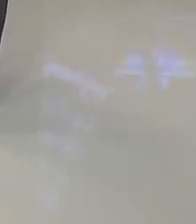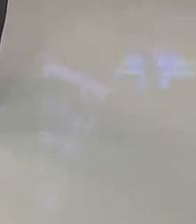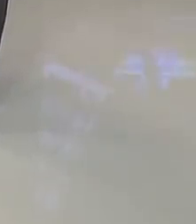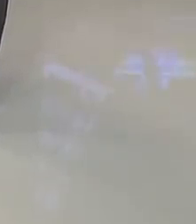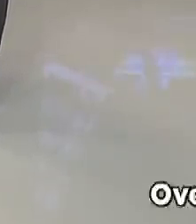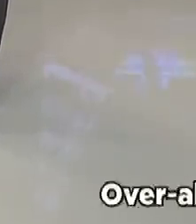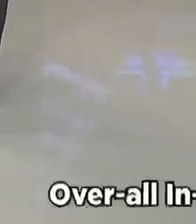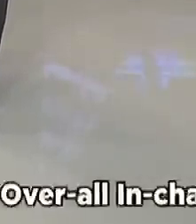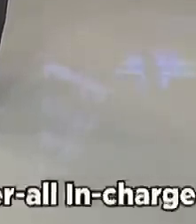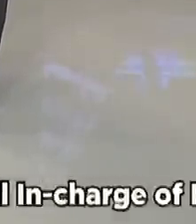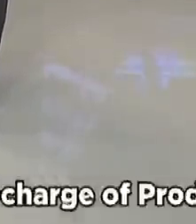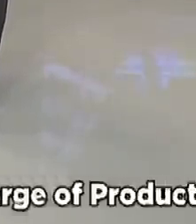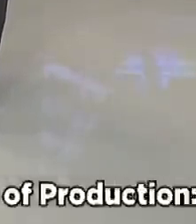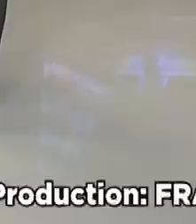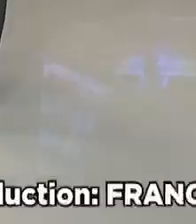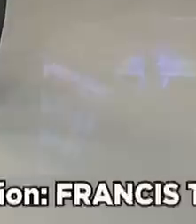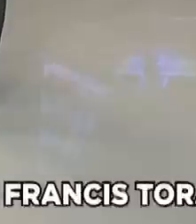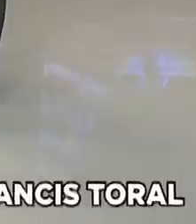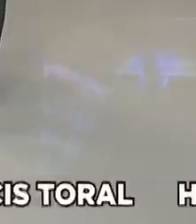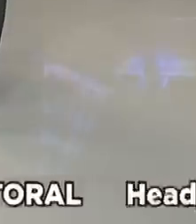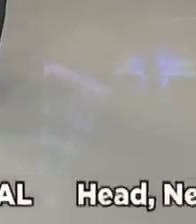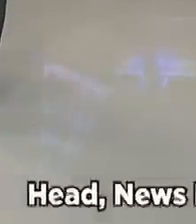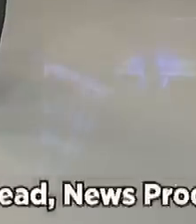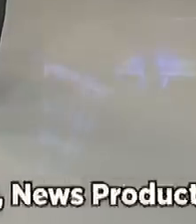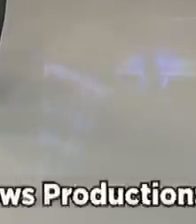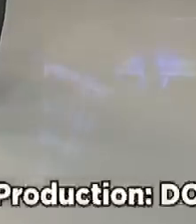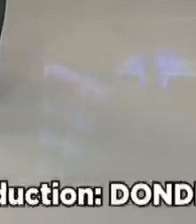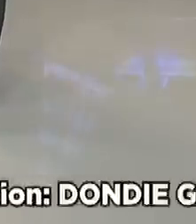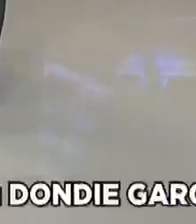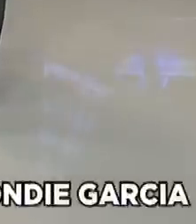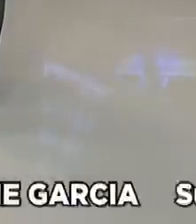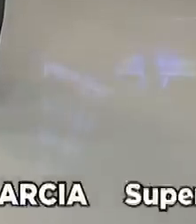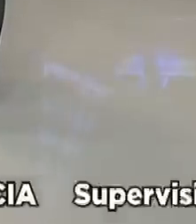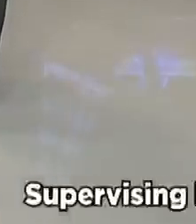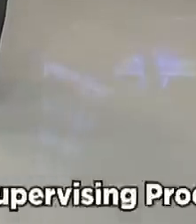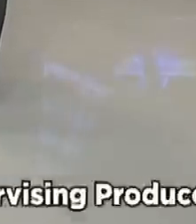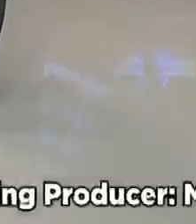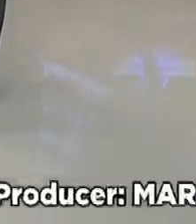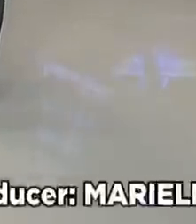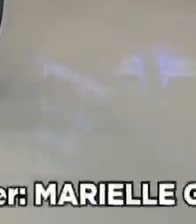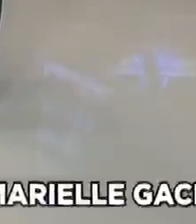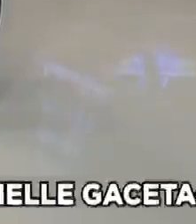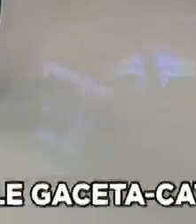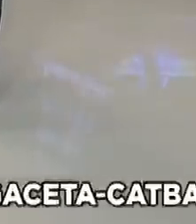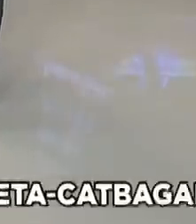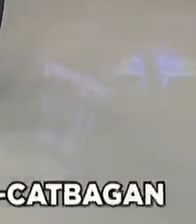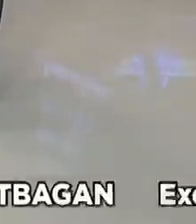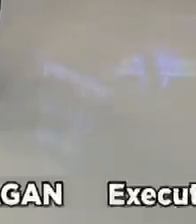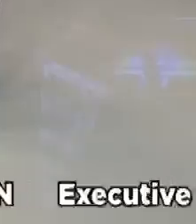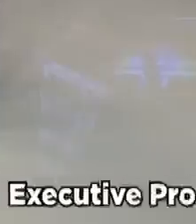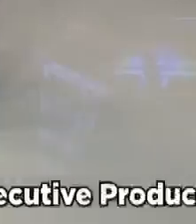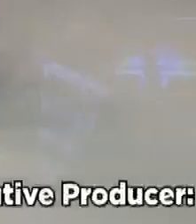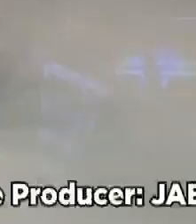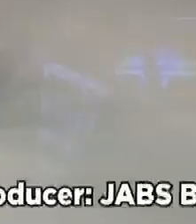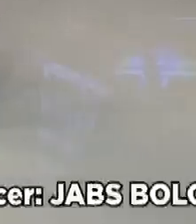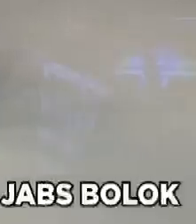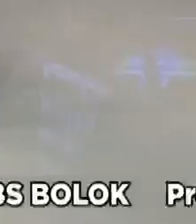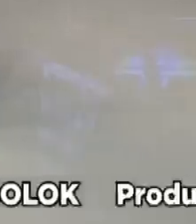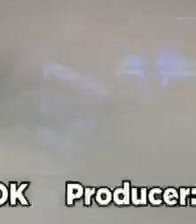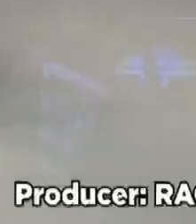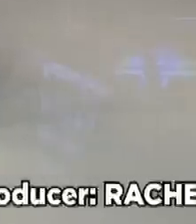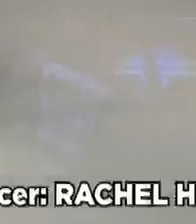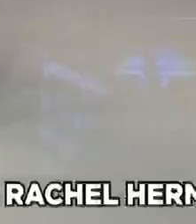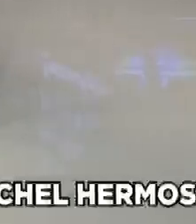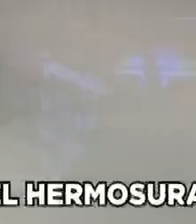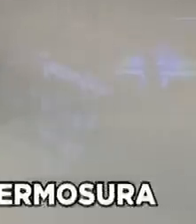pag maliligo kayo, bilangin nyo yung tubig. Paano naman naging kasalanan nung ano? 9 million! 9 million ang tindi nun,